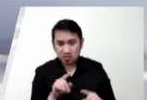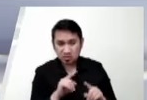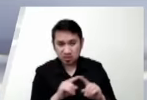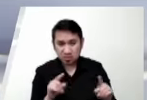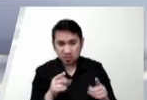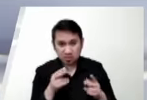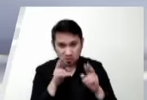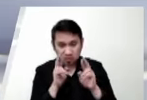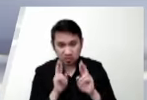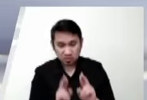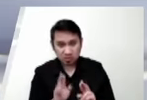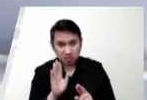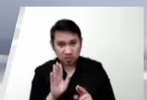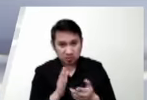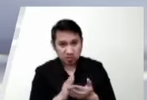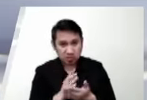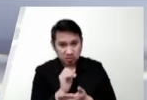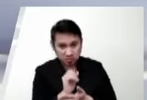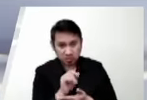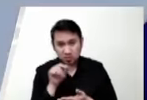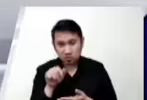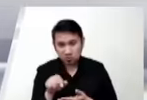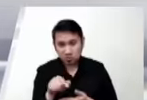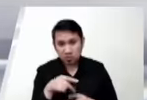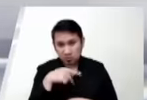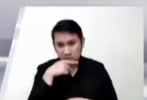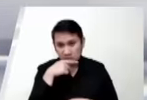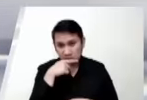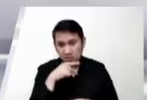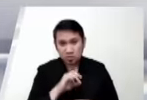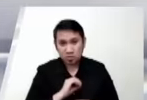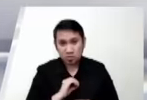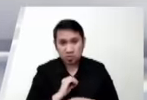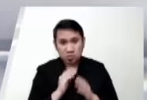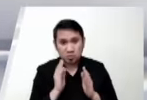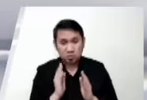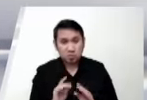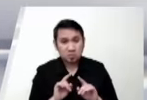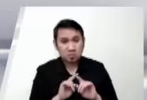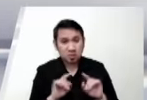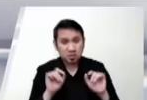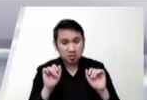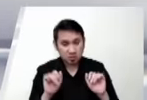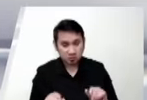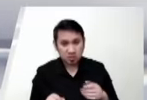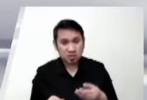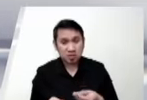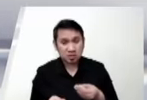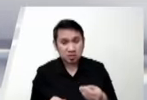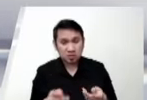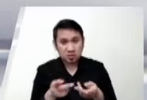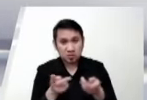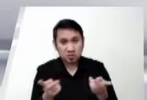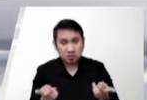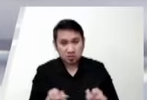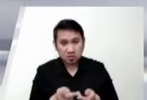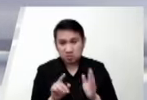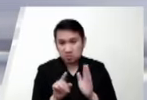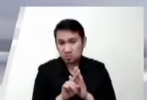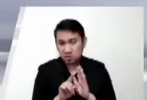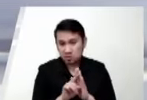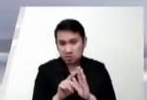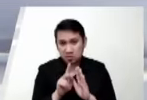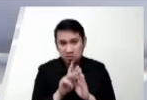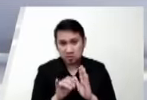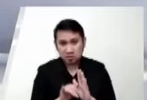irerespeto ang karapatan at interes ng pribadong may-ari. Gayunman, pwede raw patawan ang lugar ng mga pagbabawal at regulasyon sa kung paano